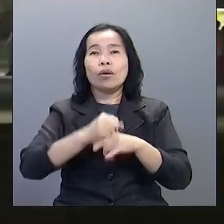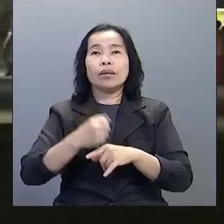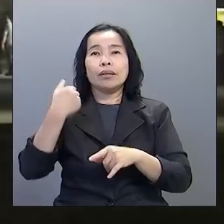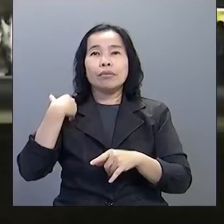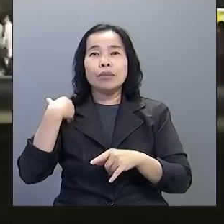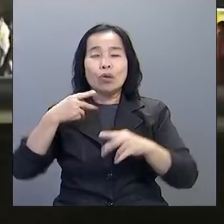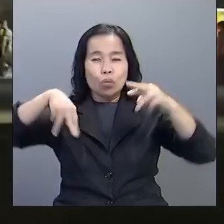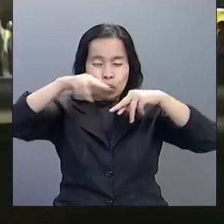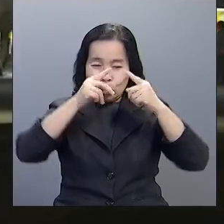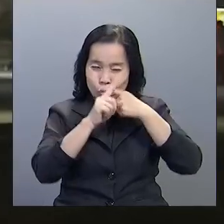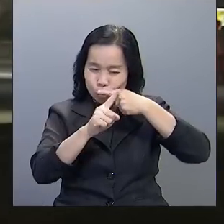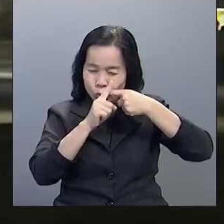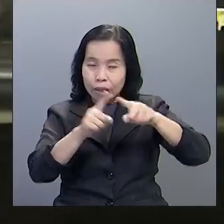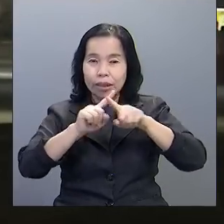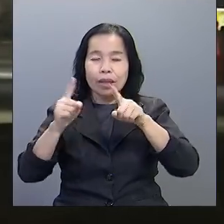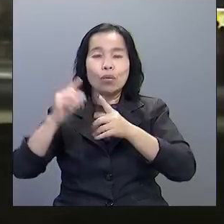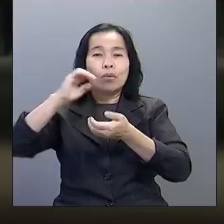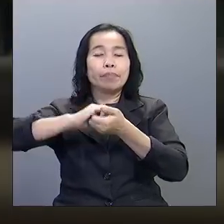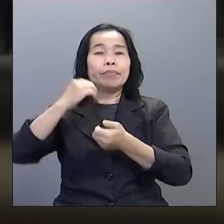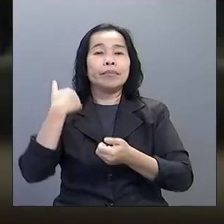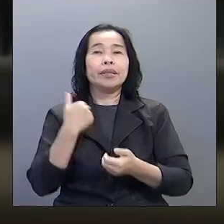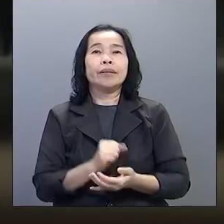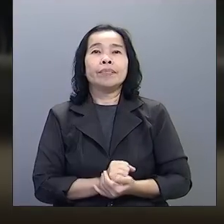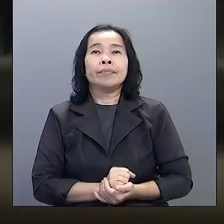ครื่องร่วมกับเครื่องบินของกองทัพอากาศด้วยครับ